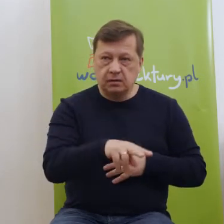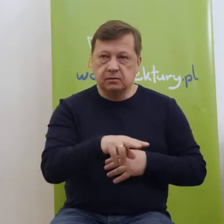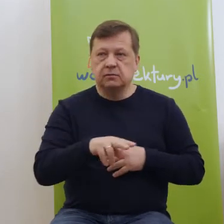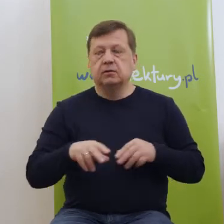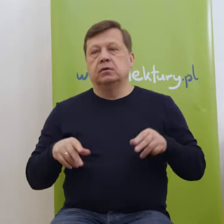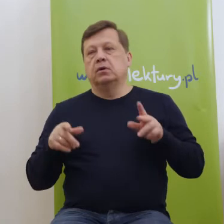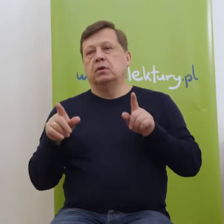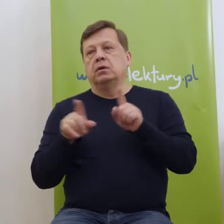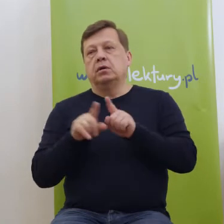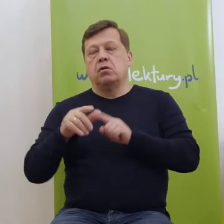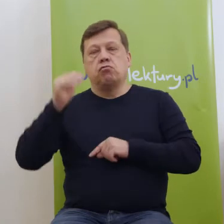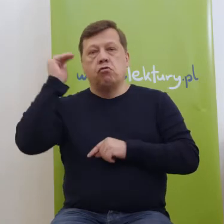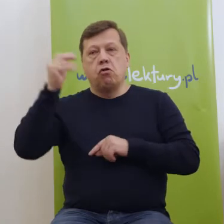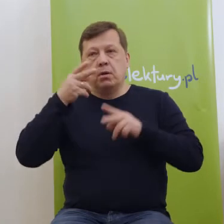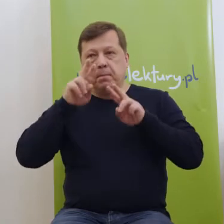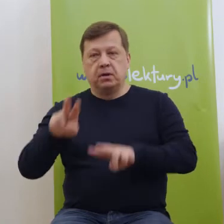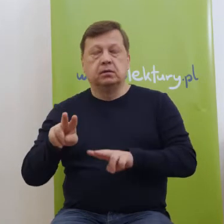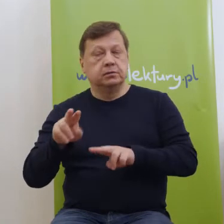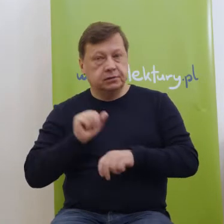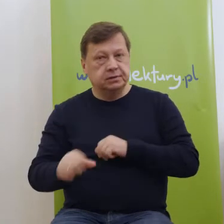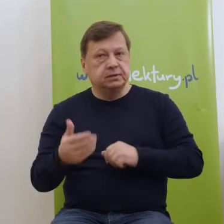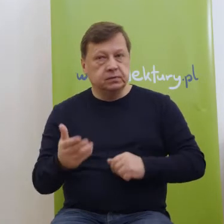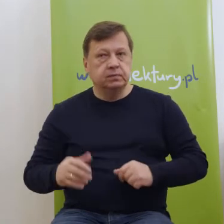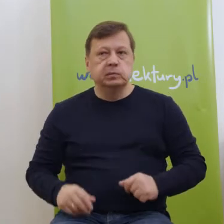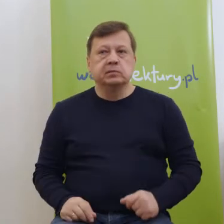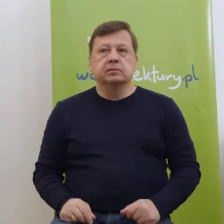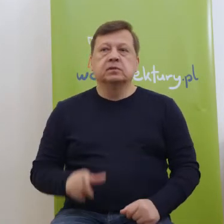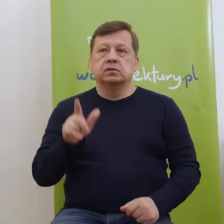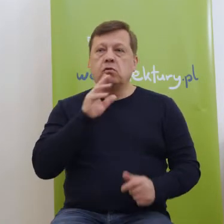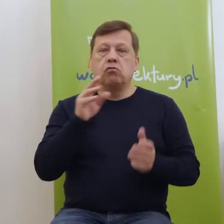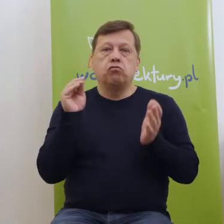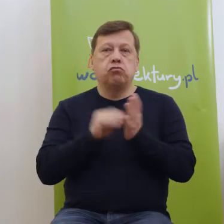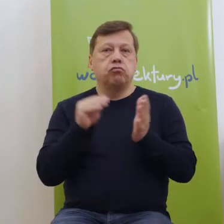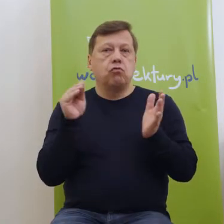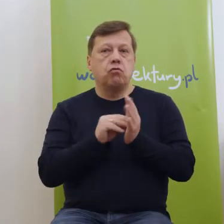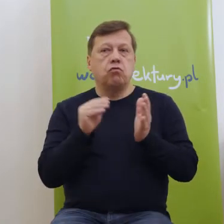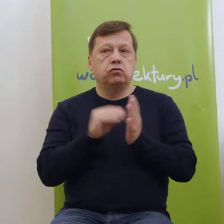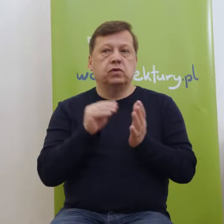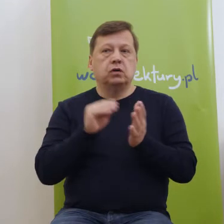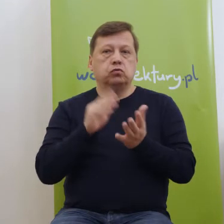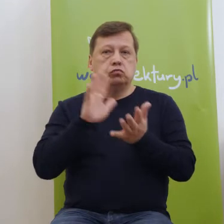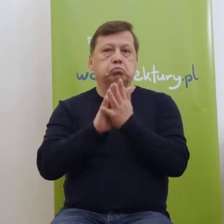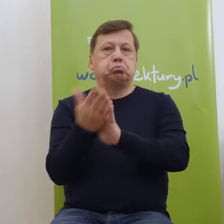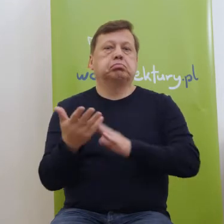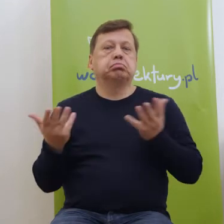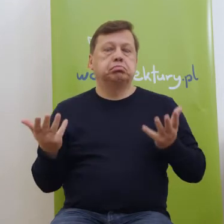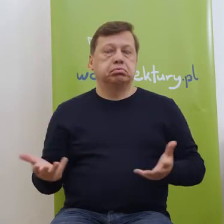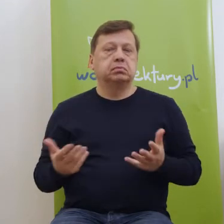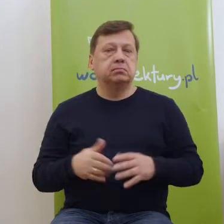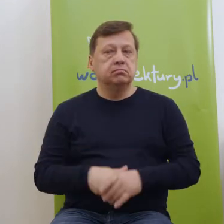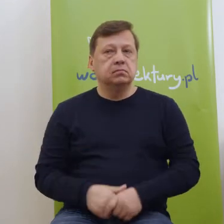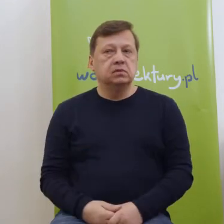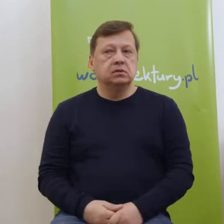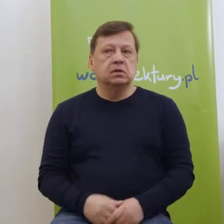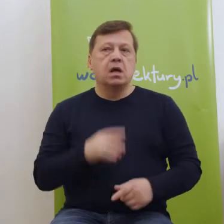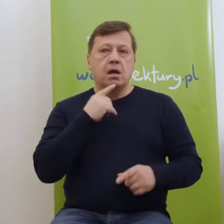bardzo dorosłą i widać niektóre doświadczenia już przetworzone. Powiedziałabym, ale w pozytywnym sensie,